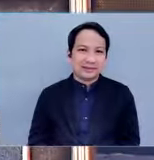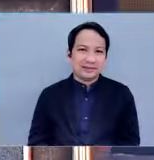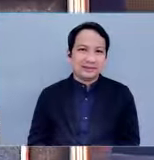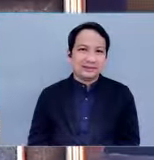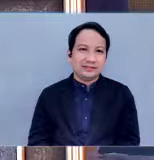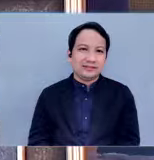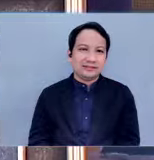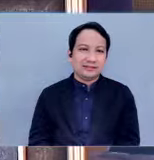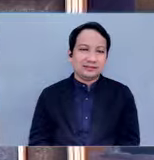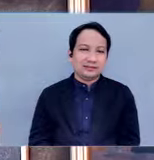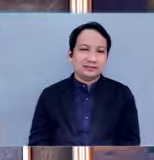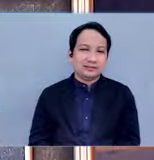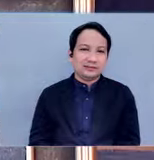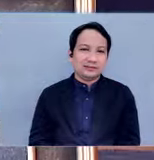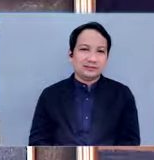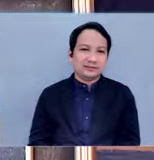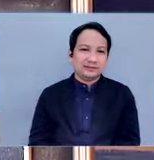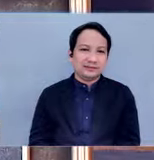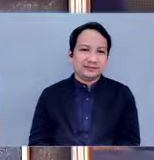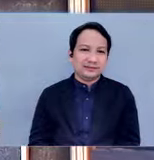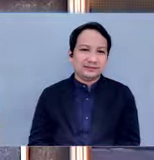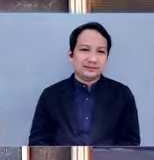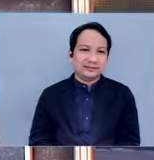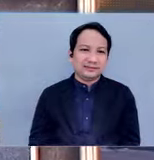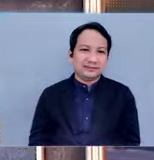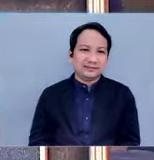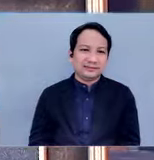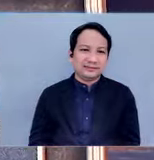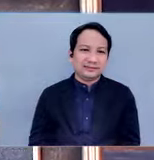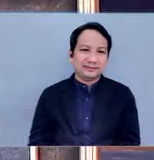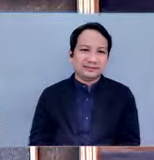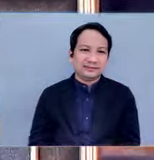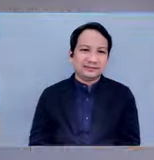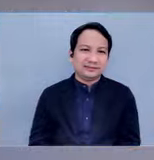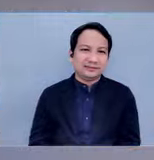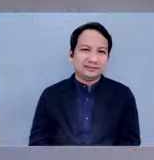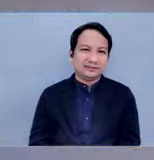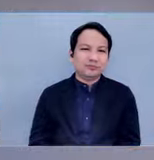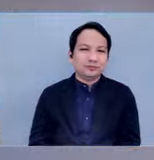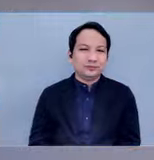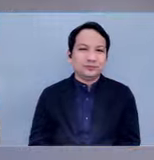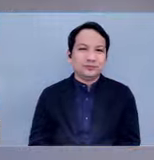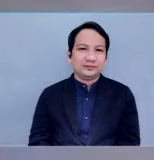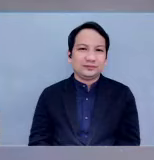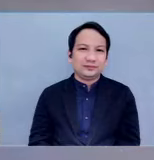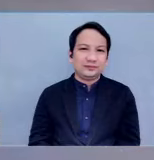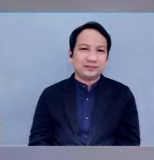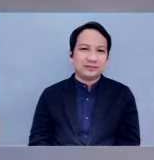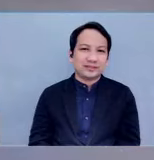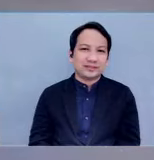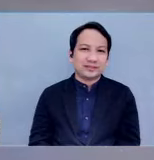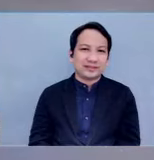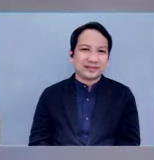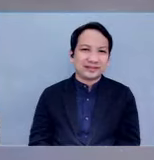May box mo ba nito? Hindi ko napahisip ako. May tinatanong ba siya nandito? Nandito ba siya ngayon?